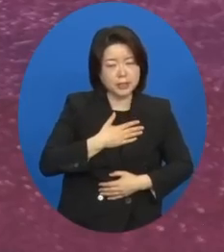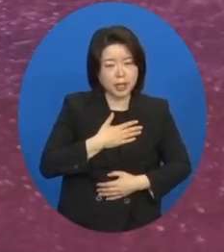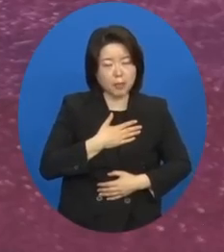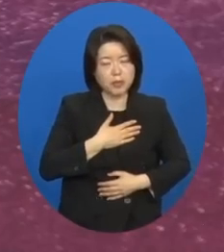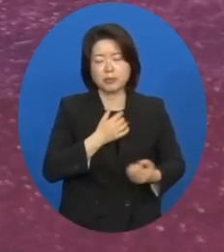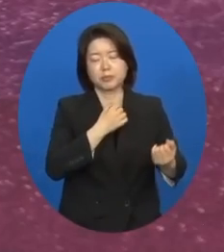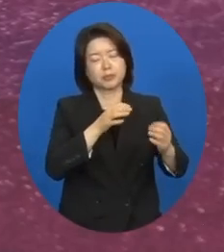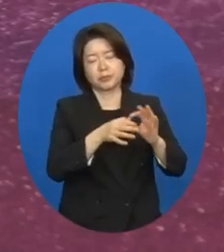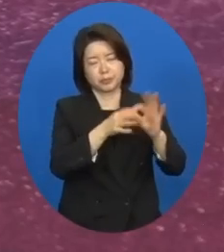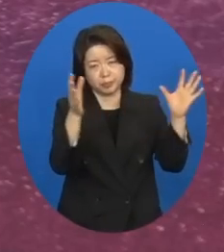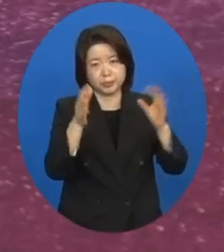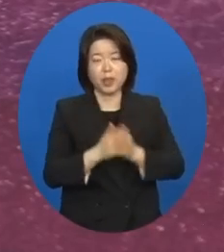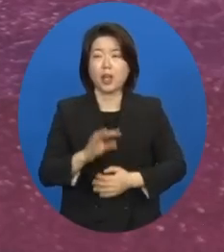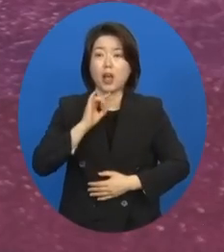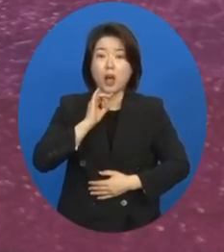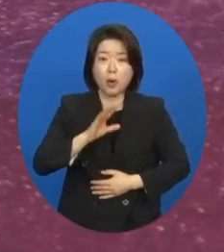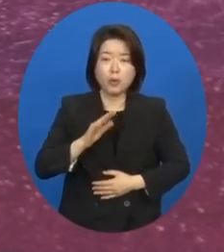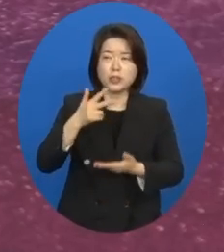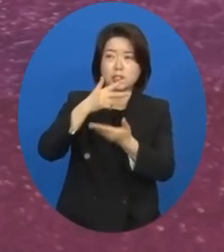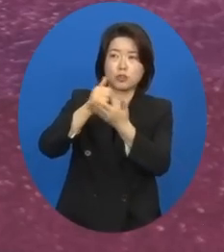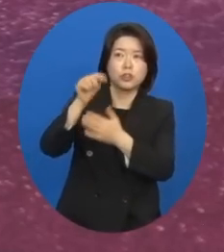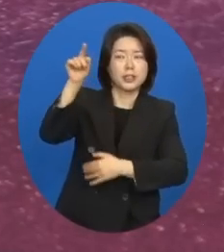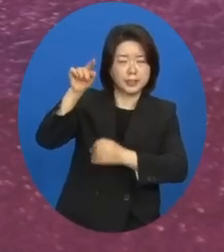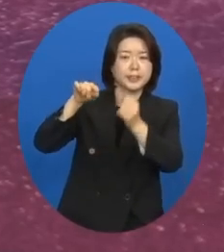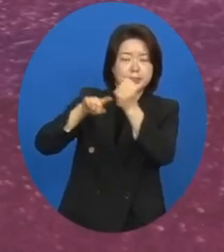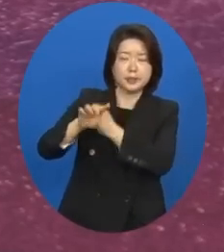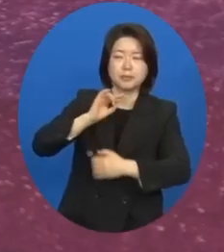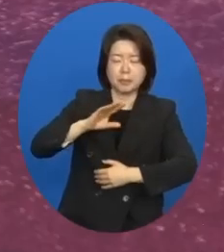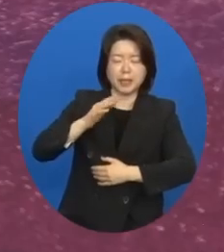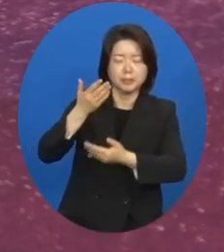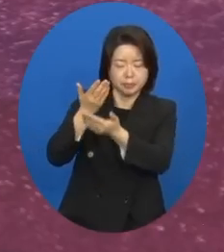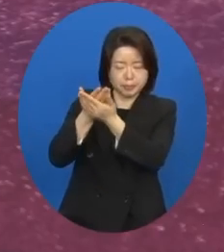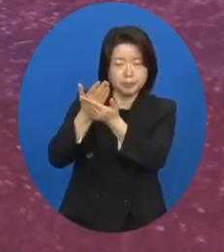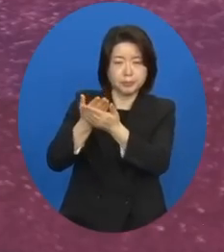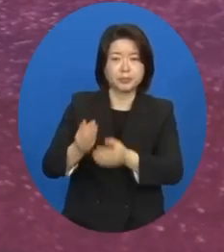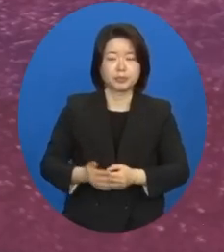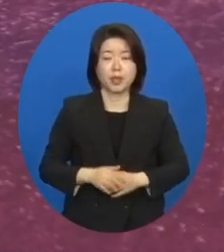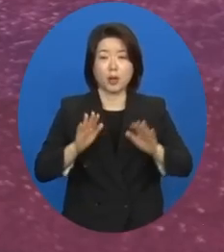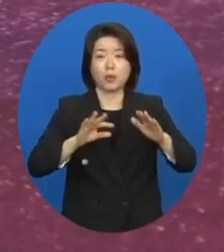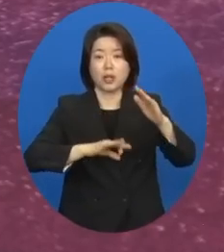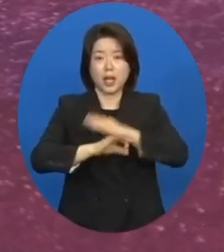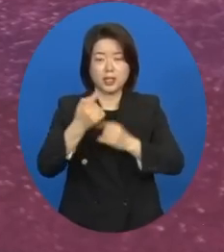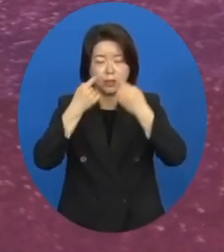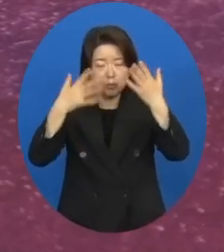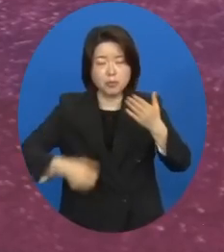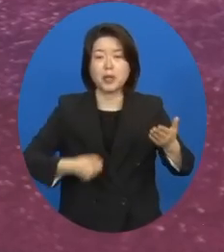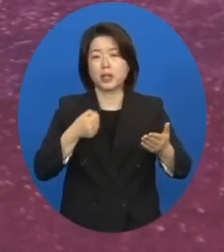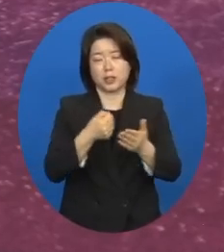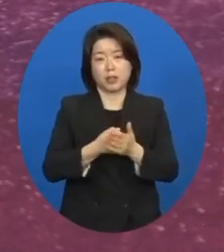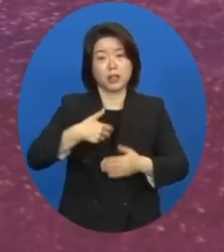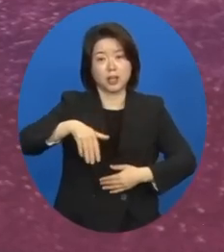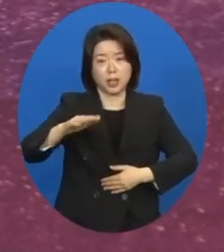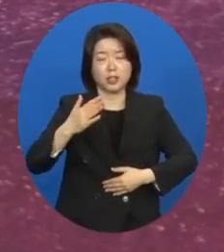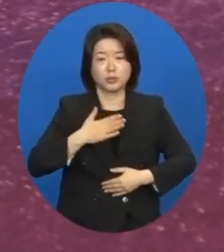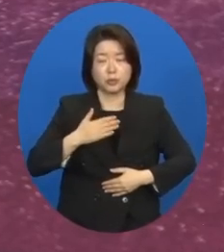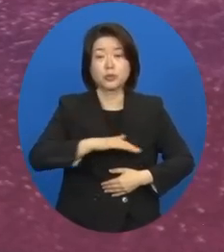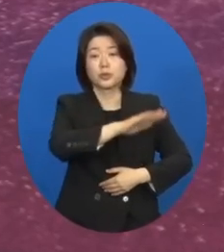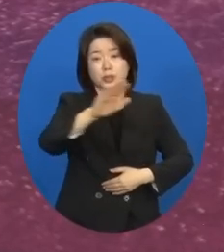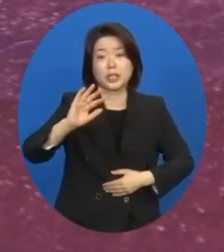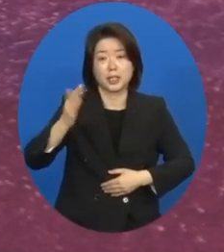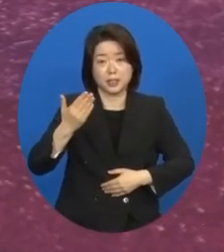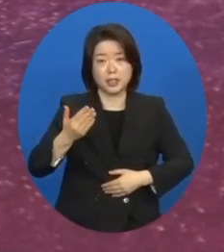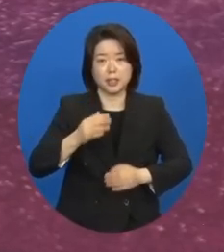속에서도 오직 주님의 뜻을 구하겠습니다. 이 아침에 분명하게 결단하며 나아가는 저와 여러분